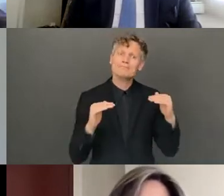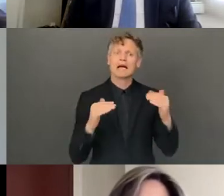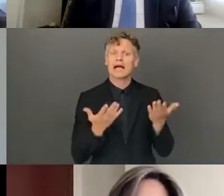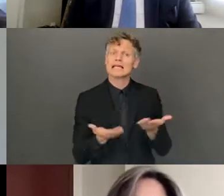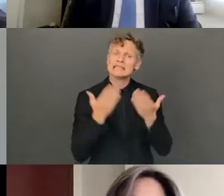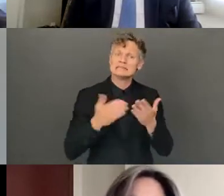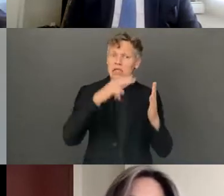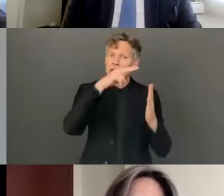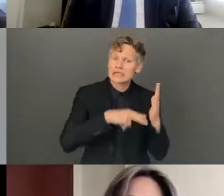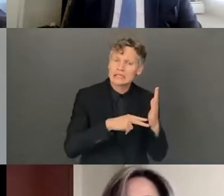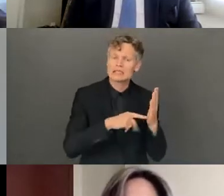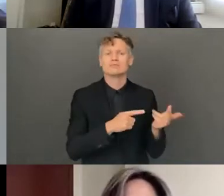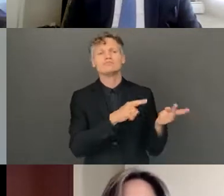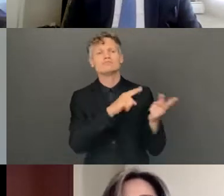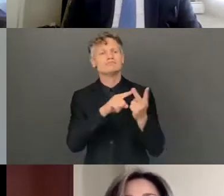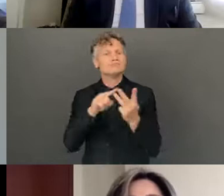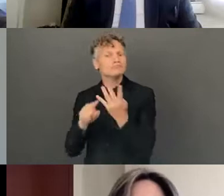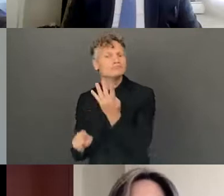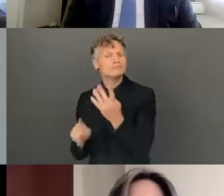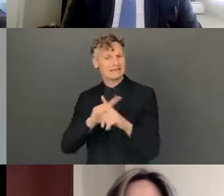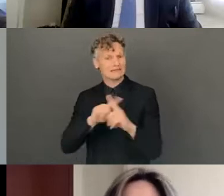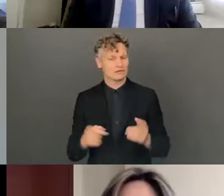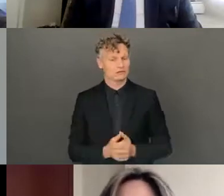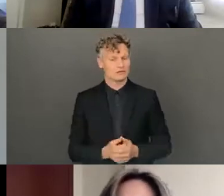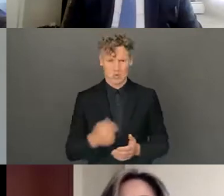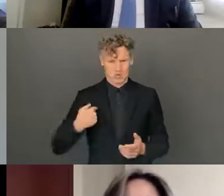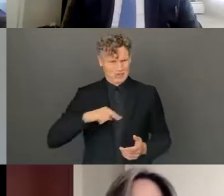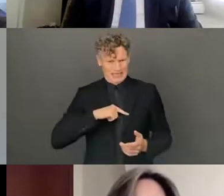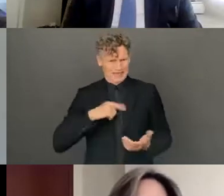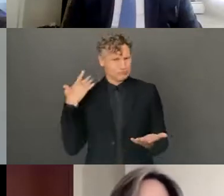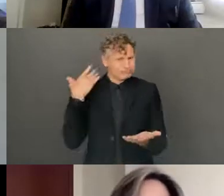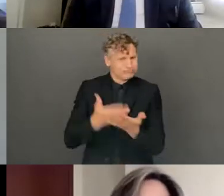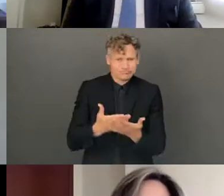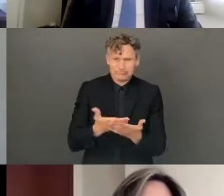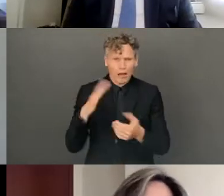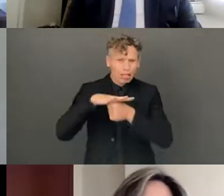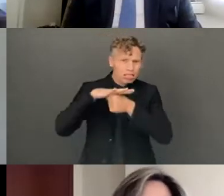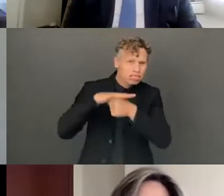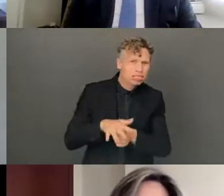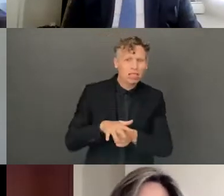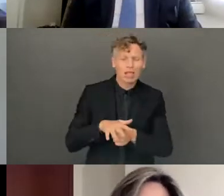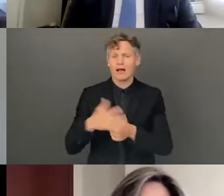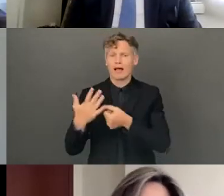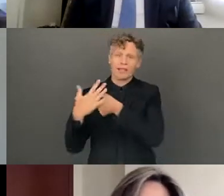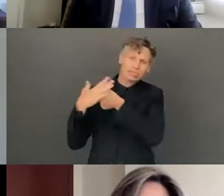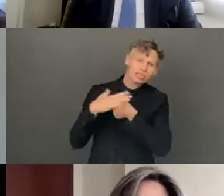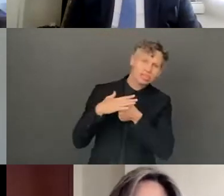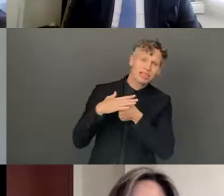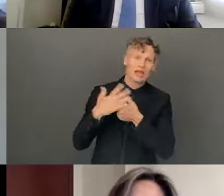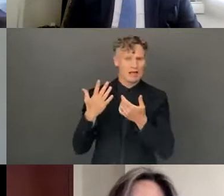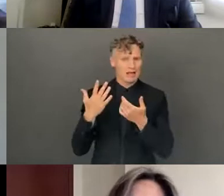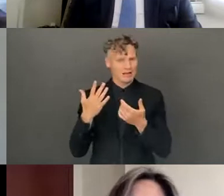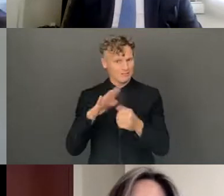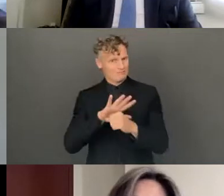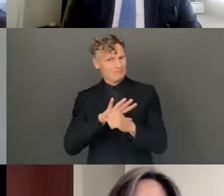les endroits, les centres de vaccination soient accessibles. Nous vivons déjà de l'exclusion réglée pendant